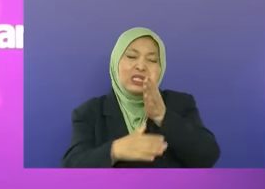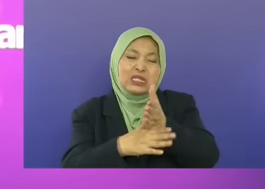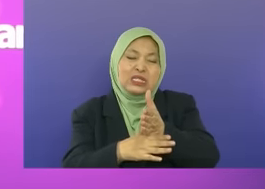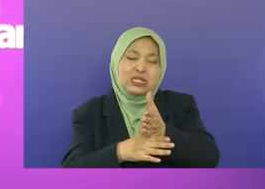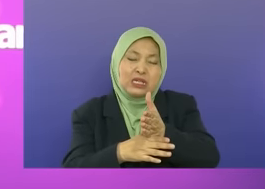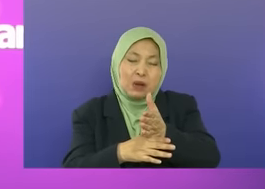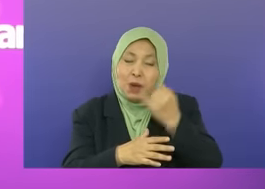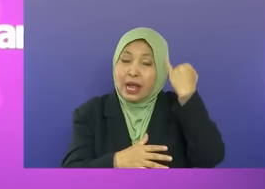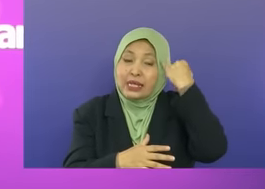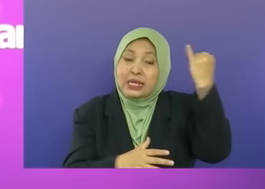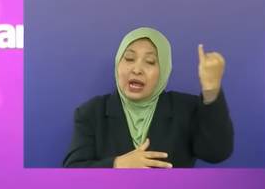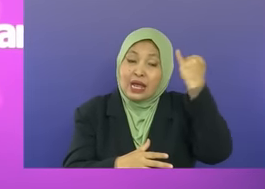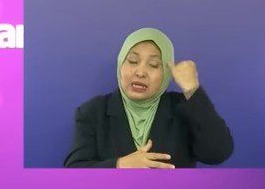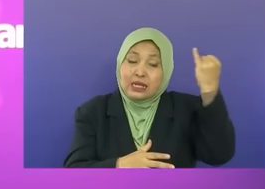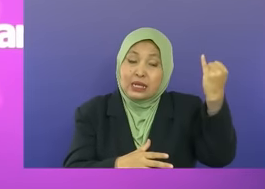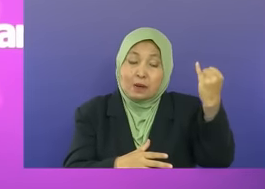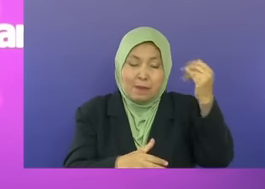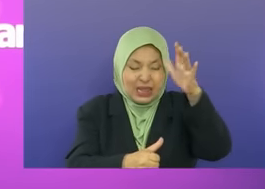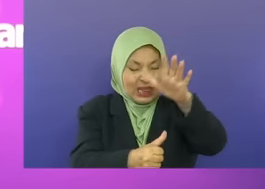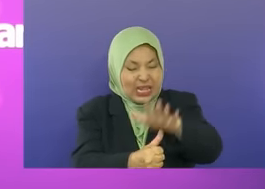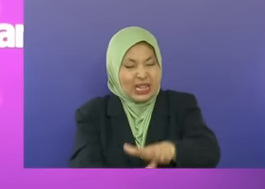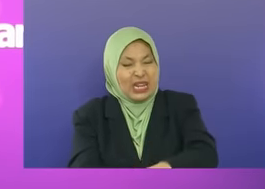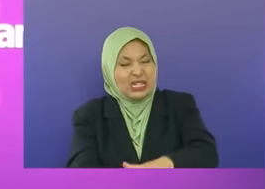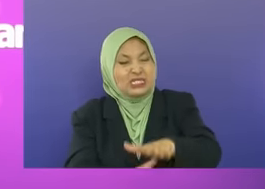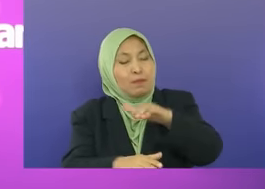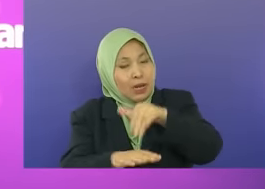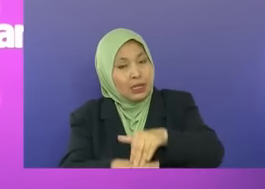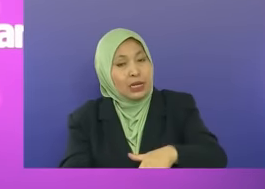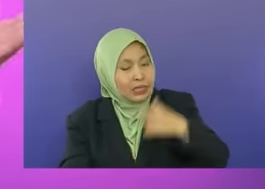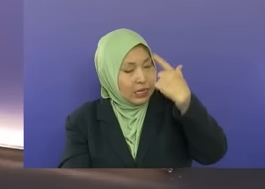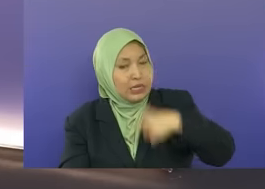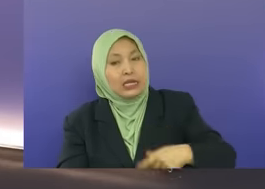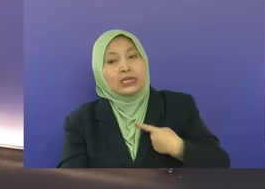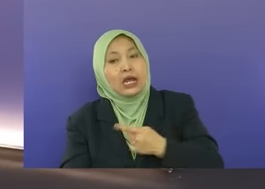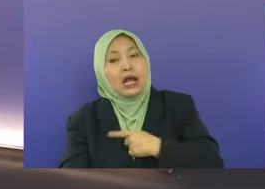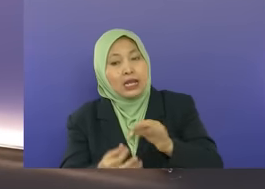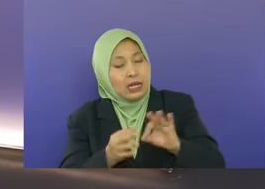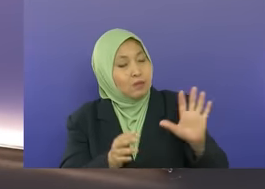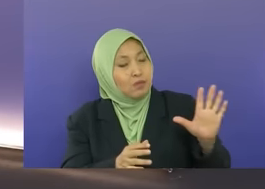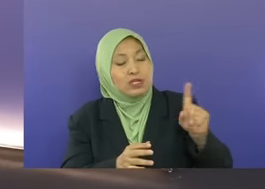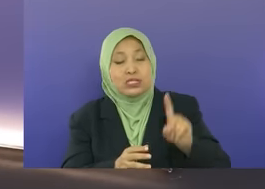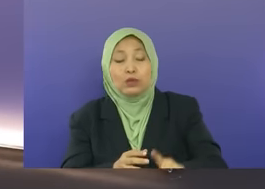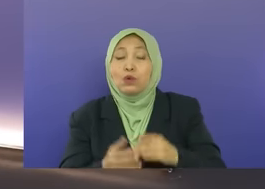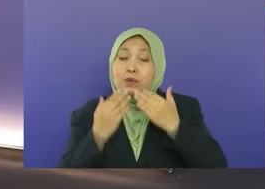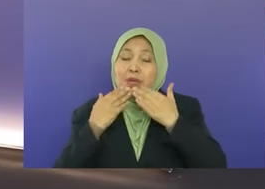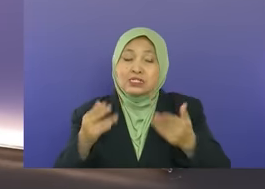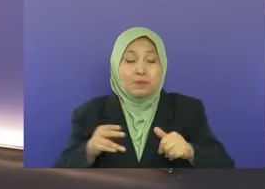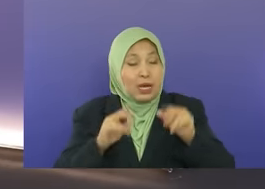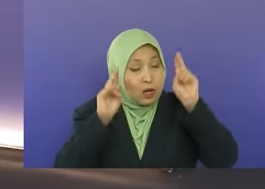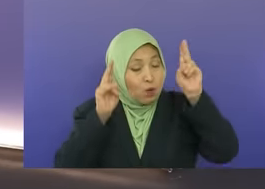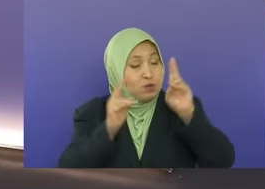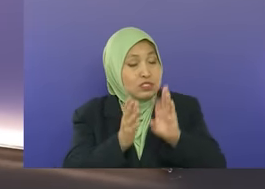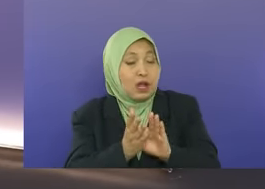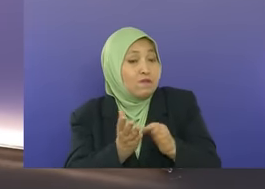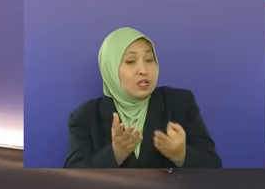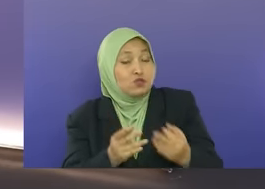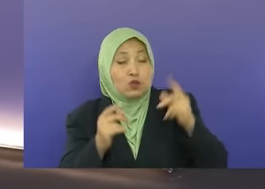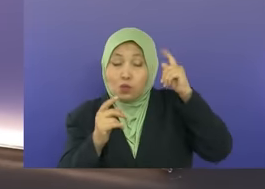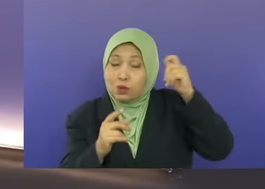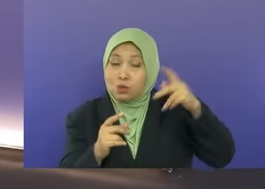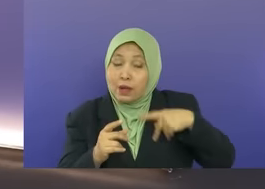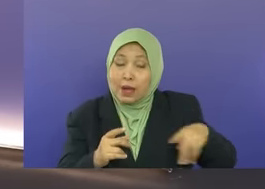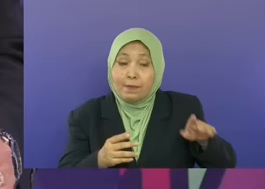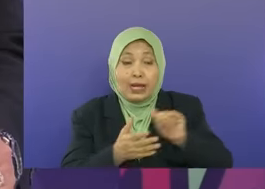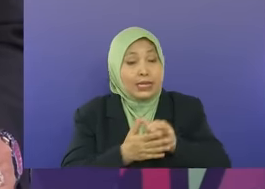ID ID menindas kepada kepada diri kita ya Ibnu tontonan perempuan sampai Alquran